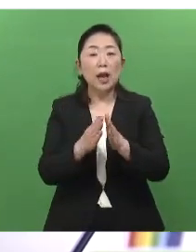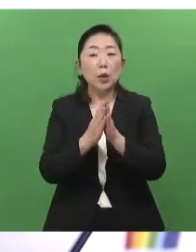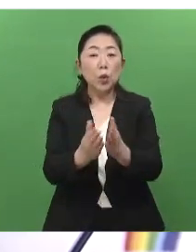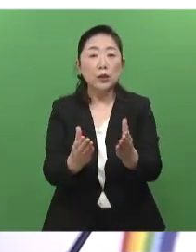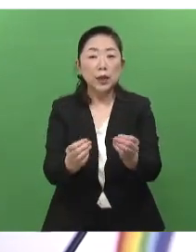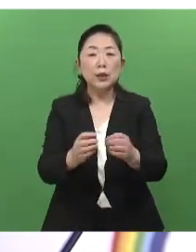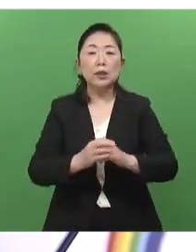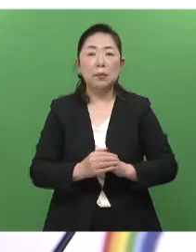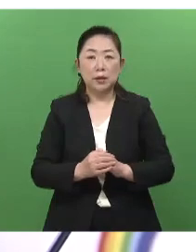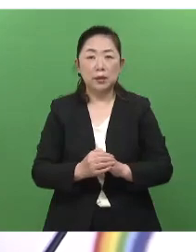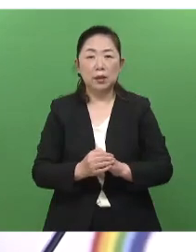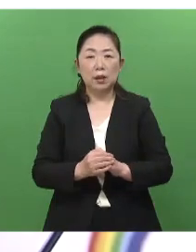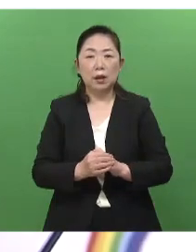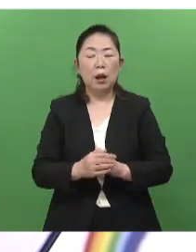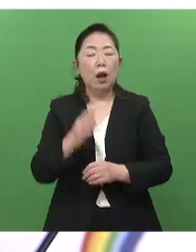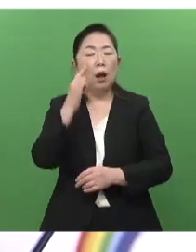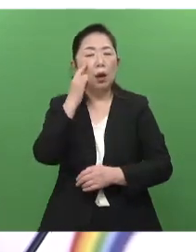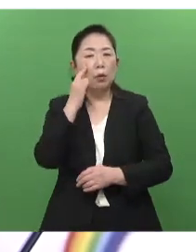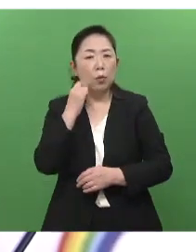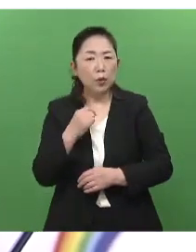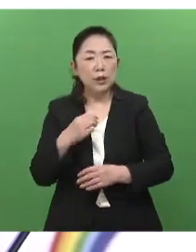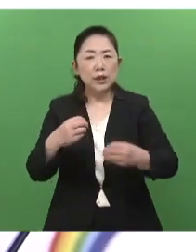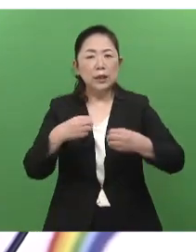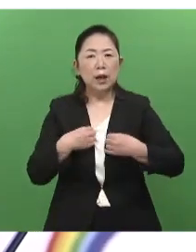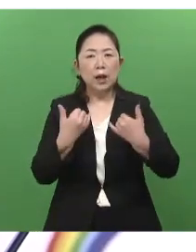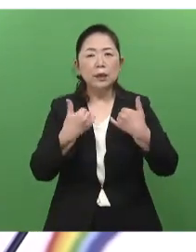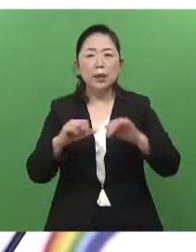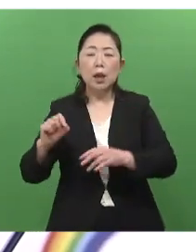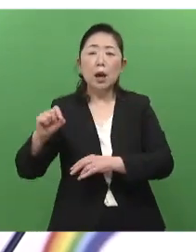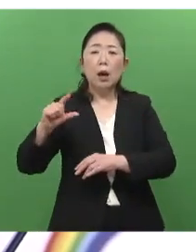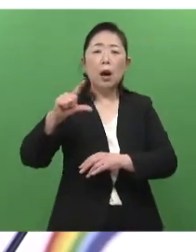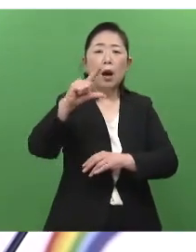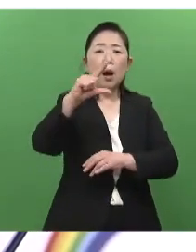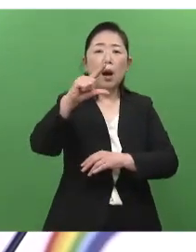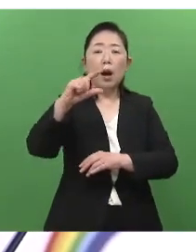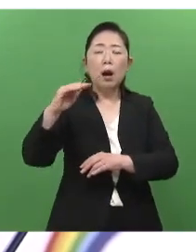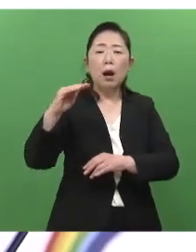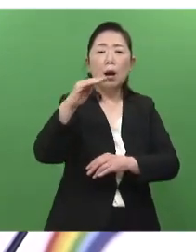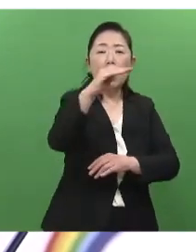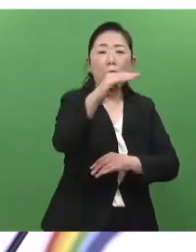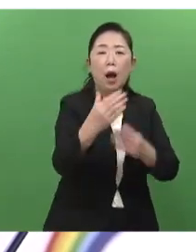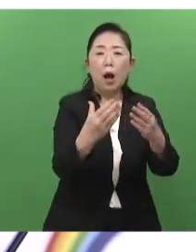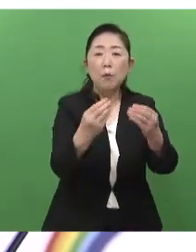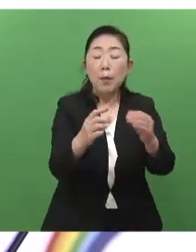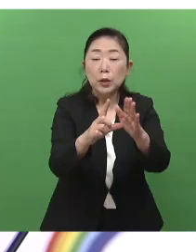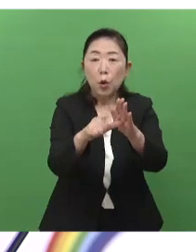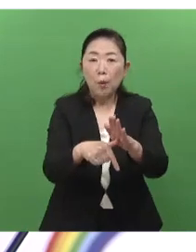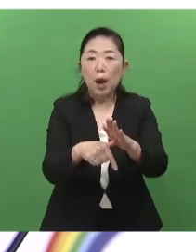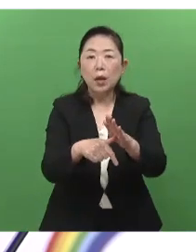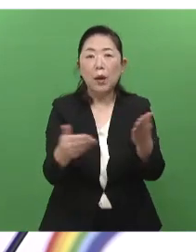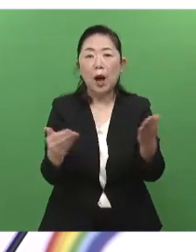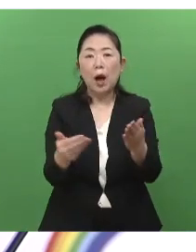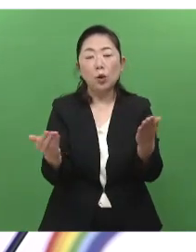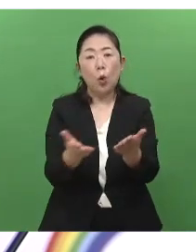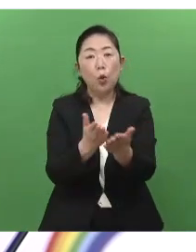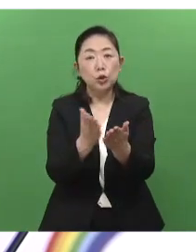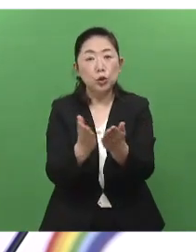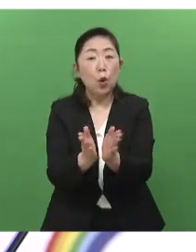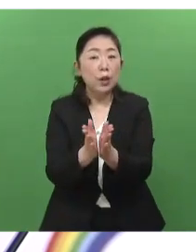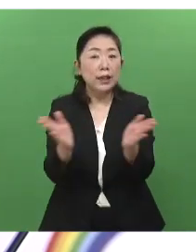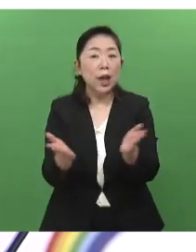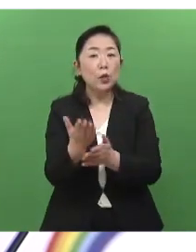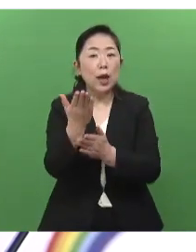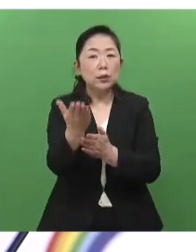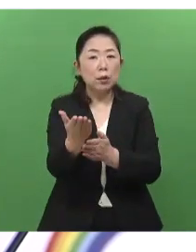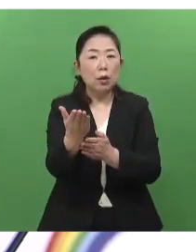後感染者数が減らなかった場合に対象の業種を広げることや休業要請をするなど、さら